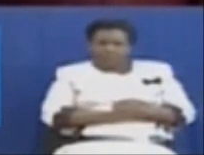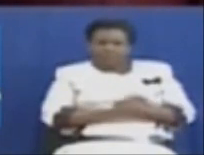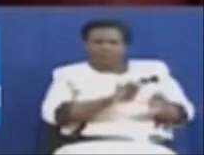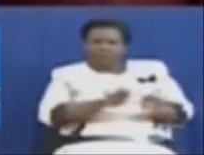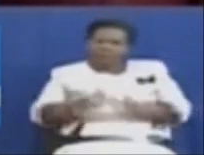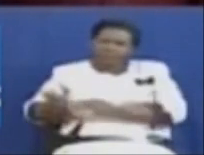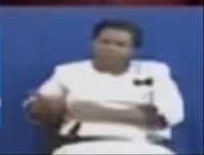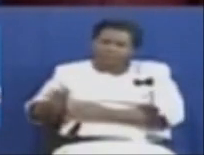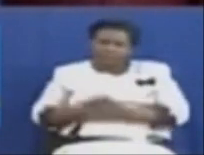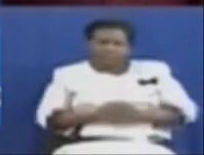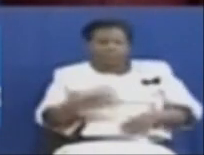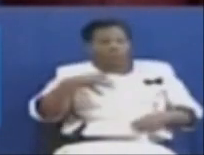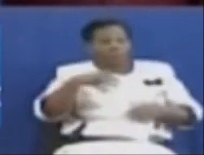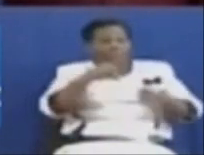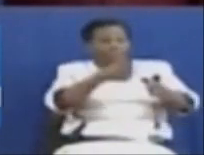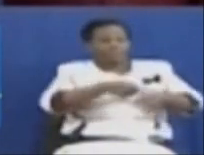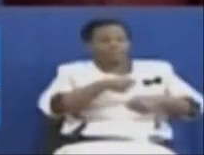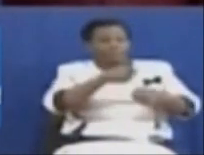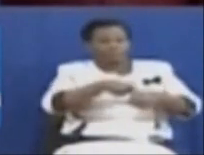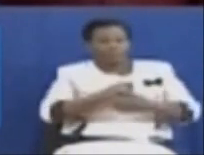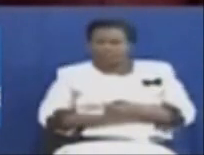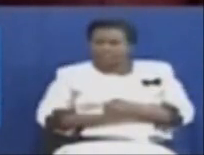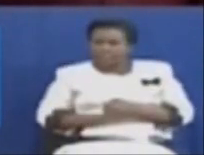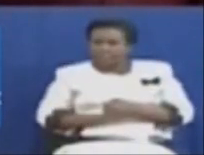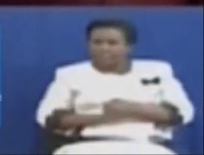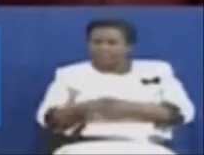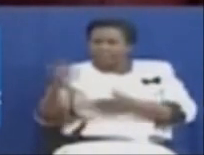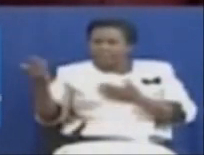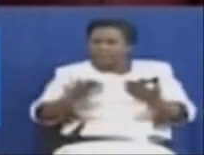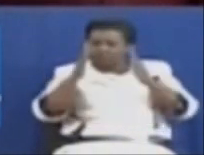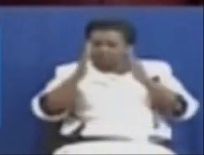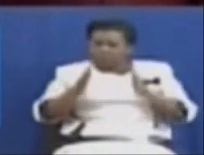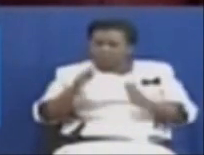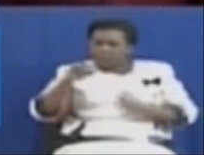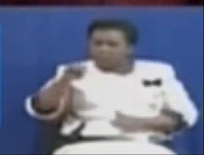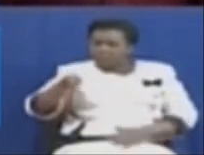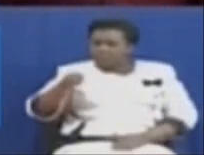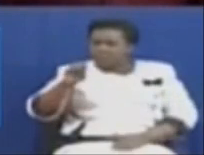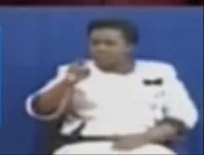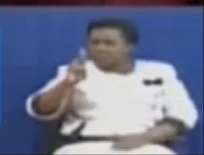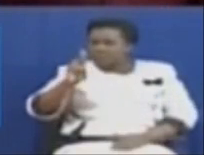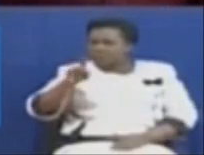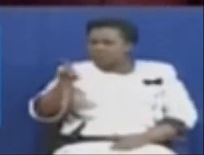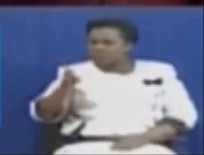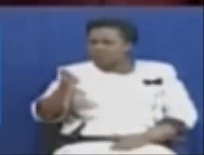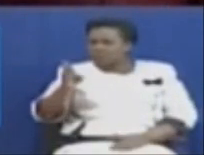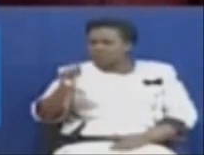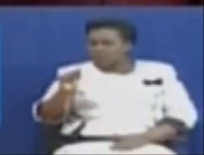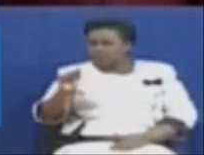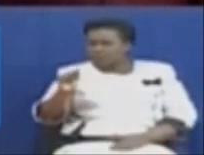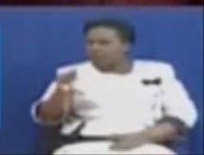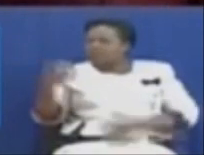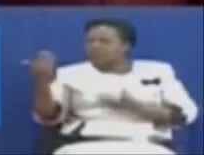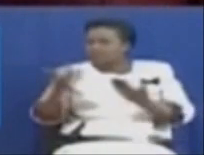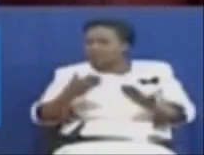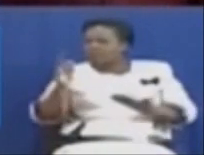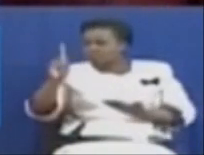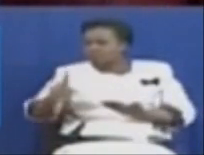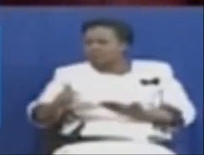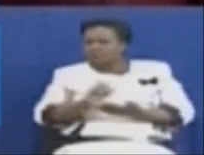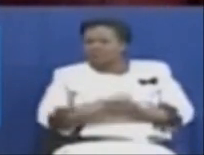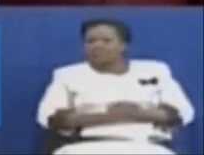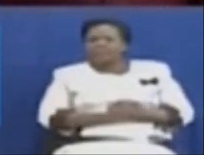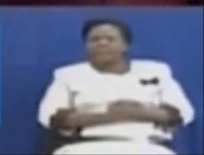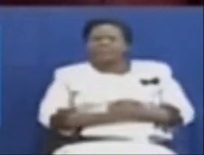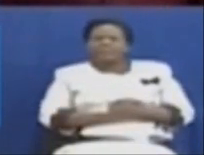kwa kina sana haki hizi za mtoto. Na niseme tu kwamba sheria ipo na imeainisha adhabu